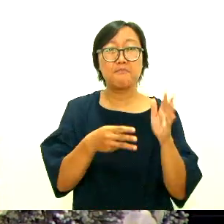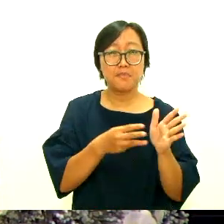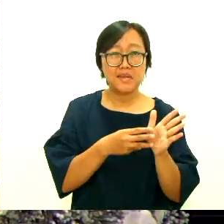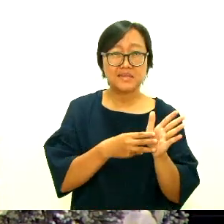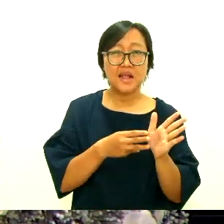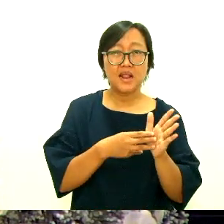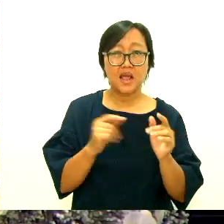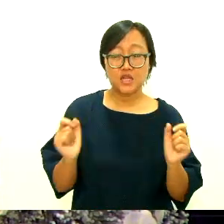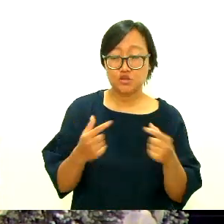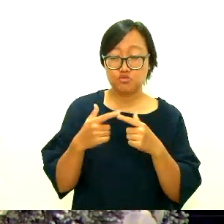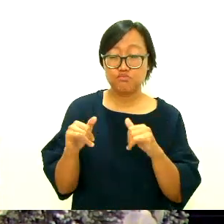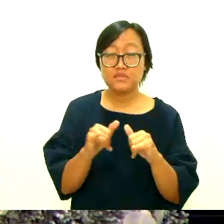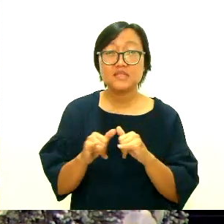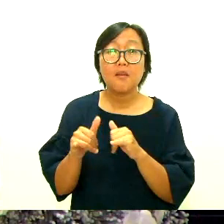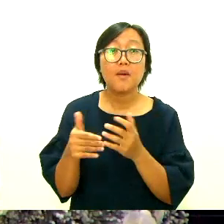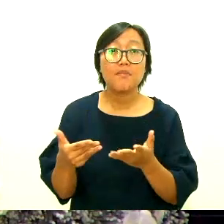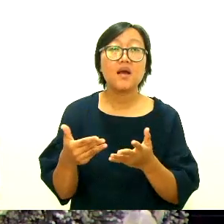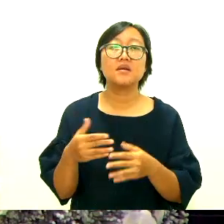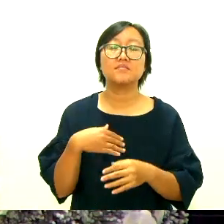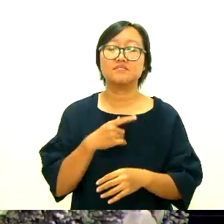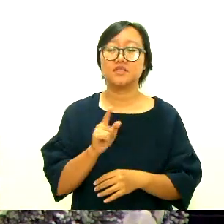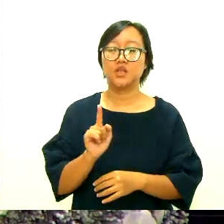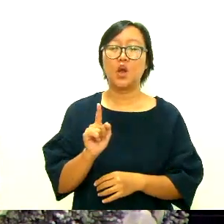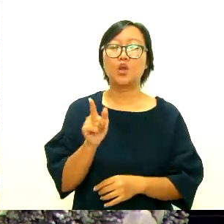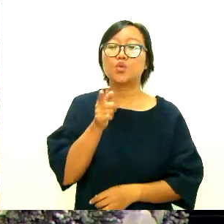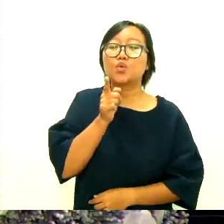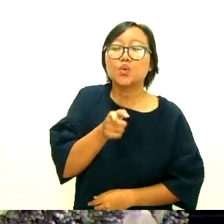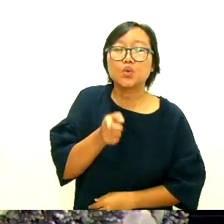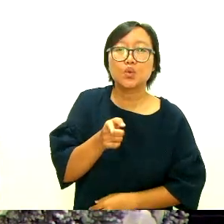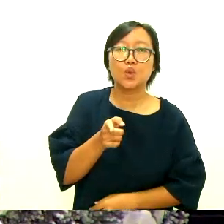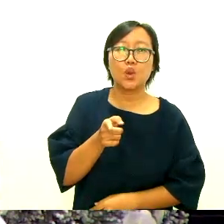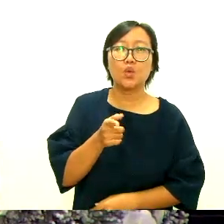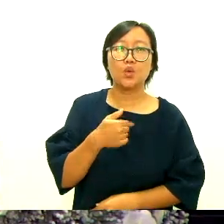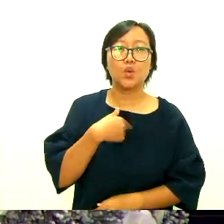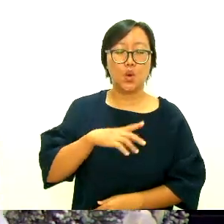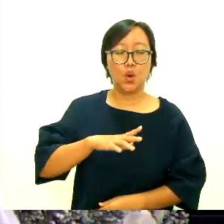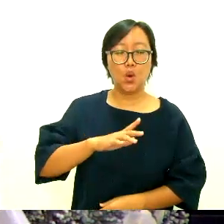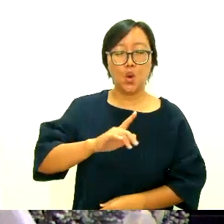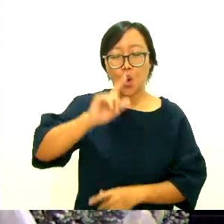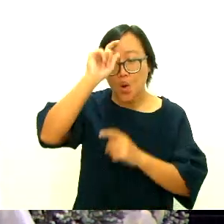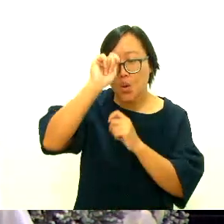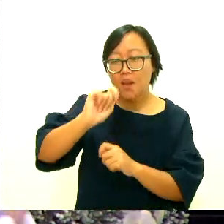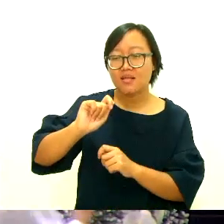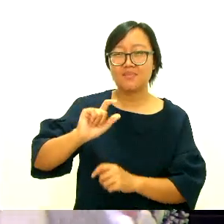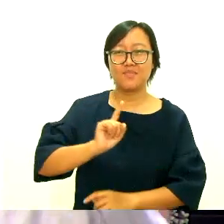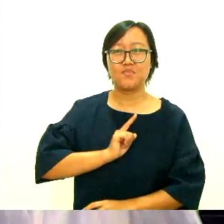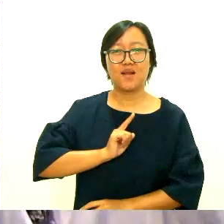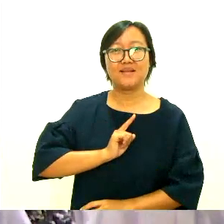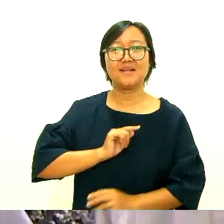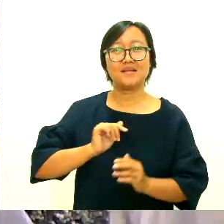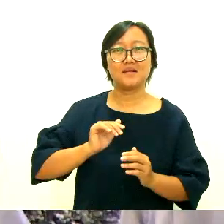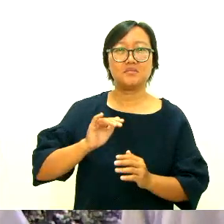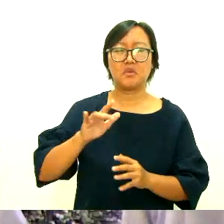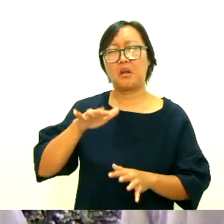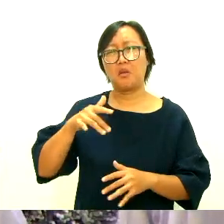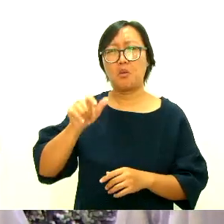adalah adanya tuntutan akan kehormatan pribadi yang berlebihan hingga orang menjadi gila